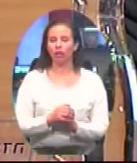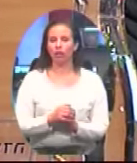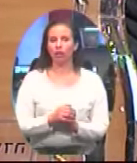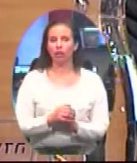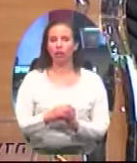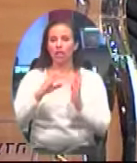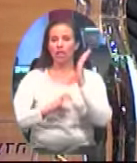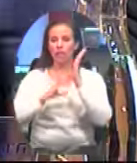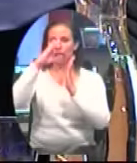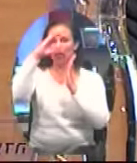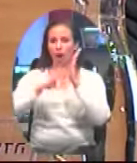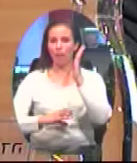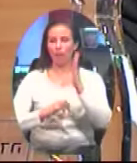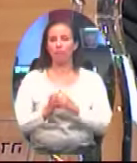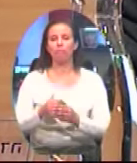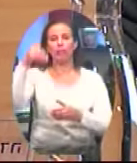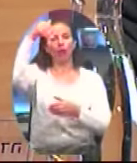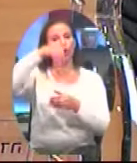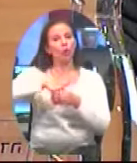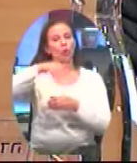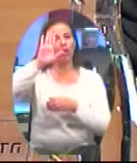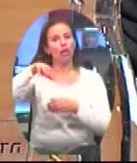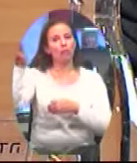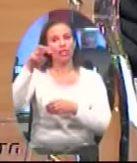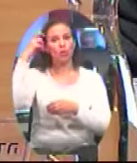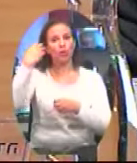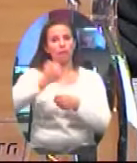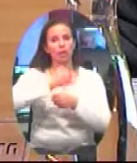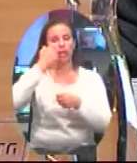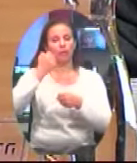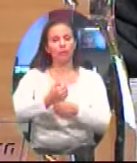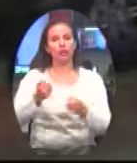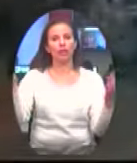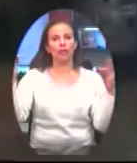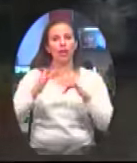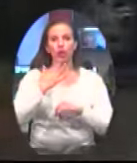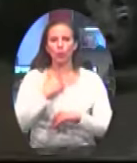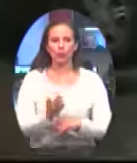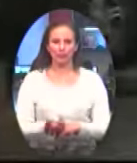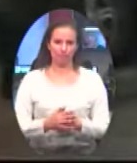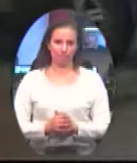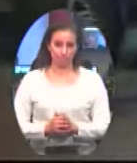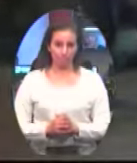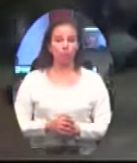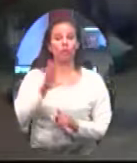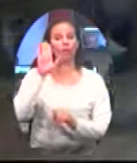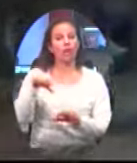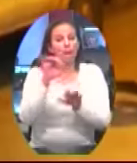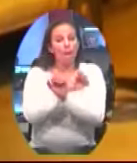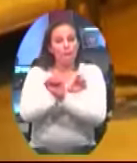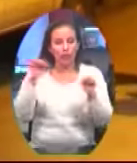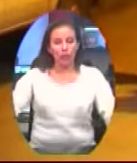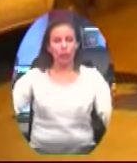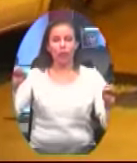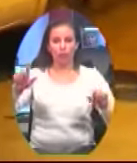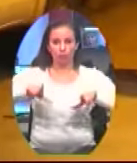אינסטגרם, כולל גיוס פעילים לפעולות אנטישמיות. גם הפיגועים אותם חווים אזרחי